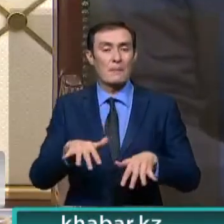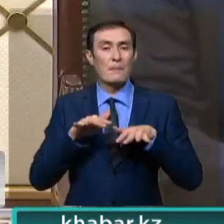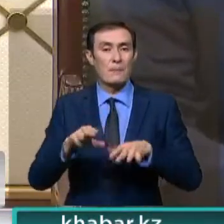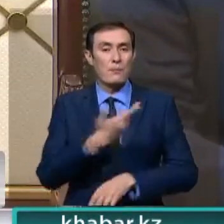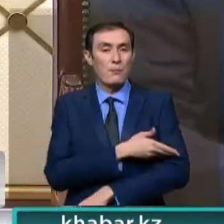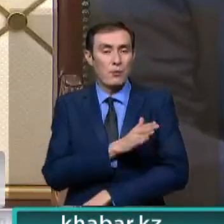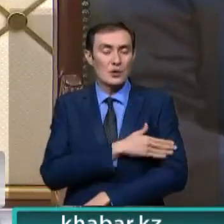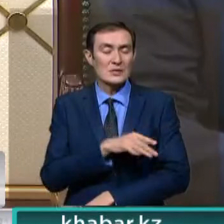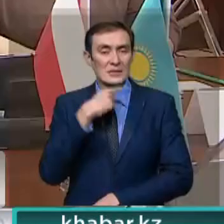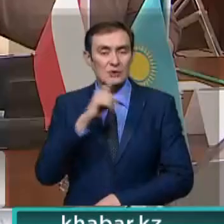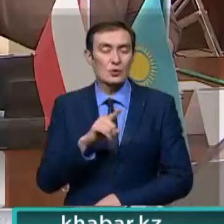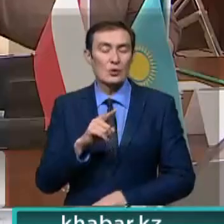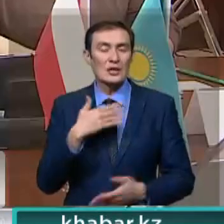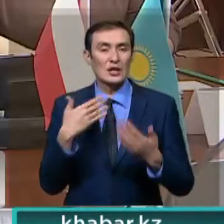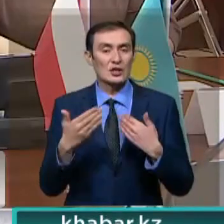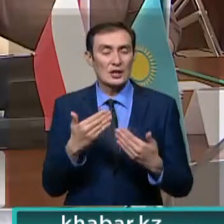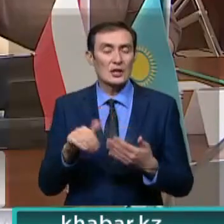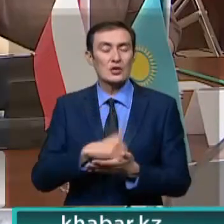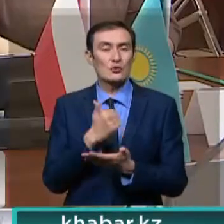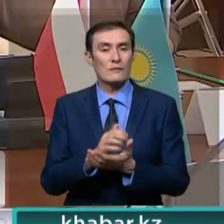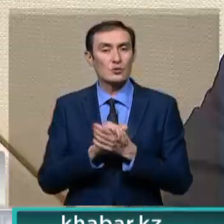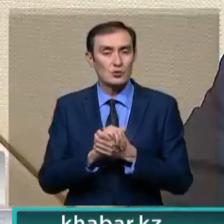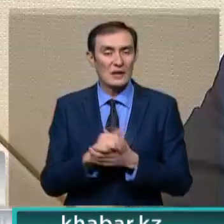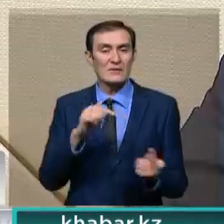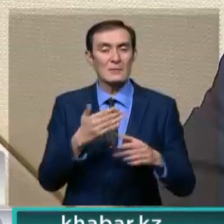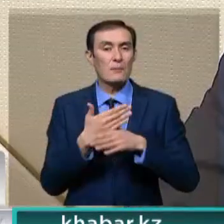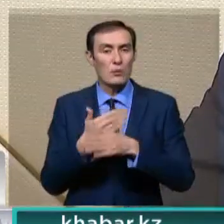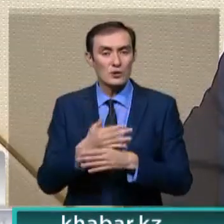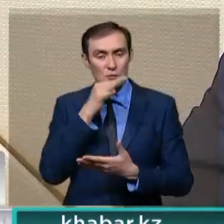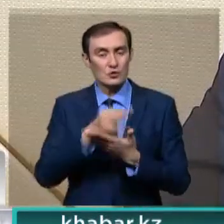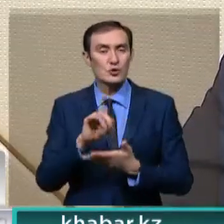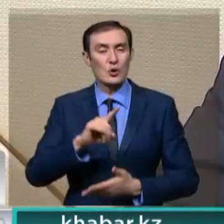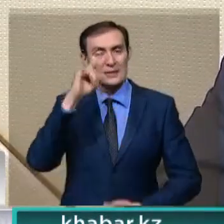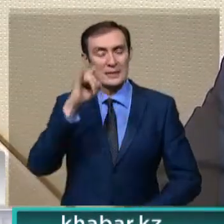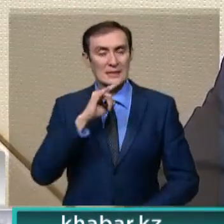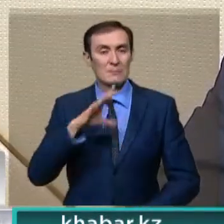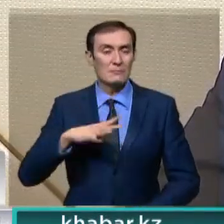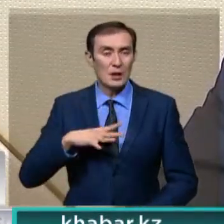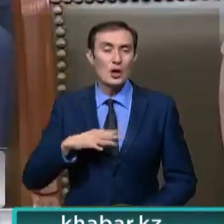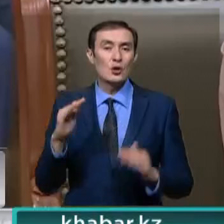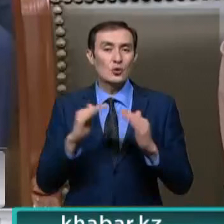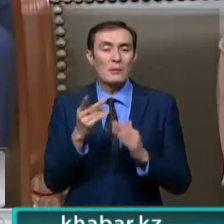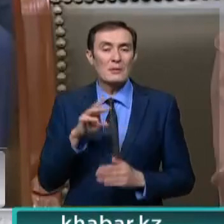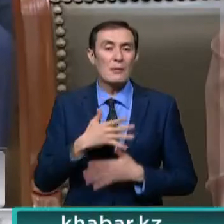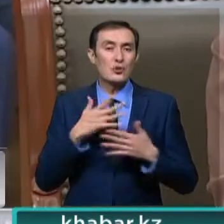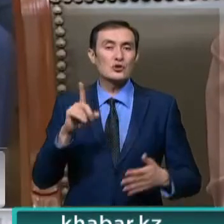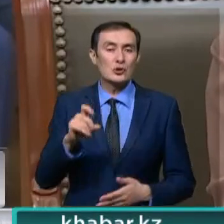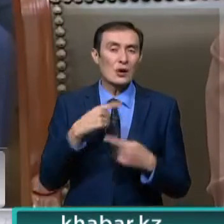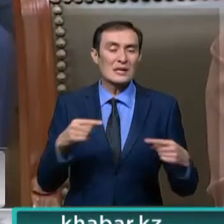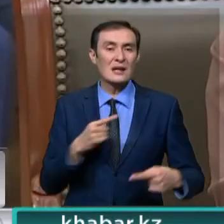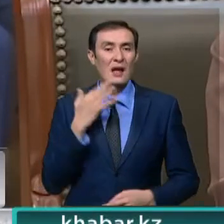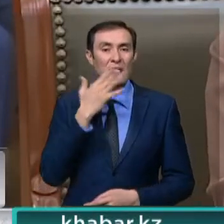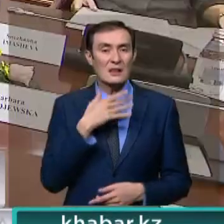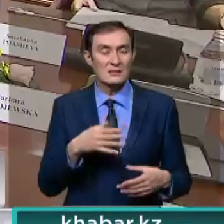отношения между двумя странами строятся на основе дружбы и взаимопомощи, подчеркнул, что Казахстан стал домом для свыше 100 разных